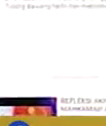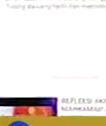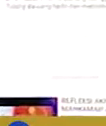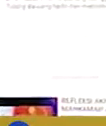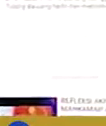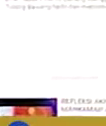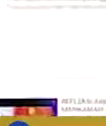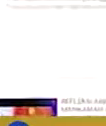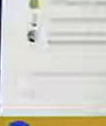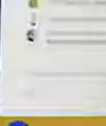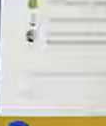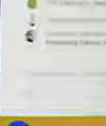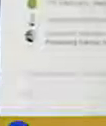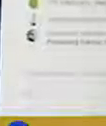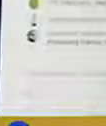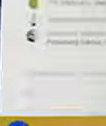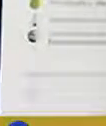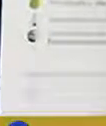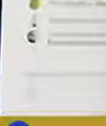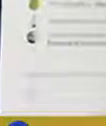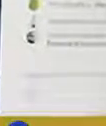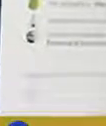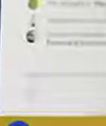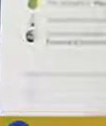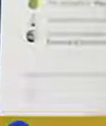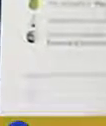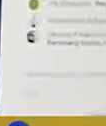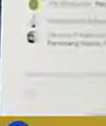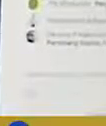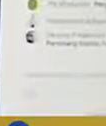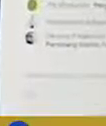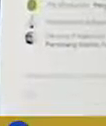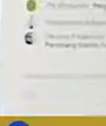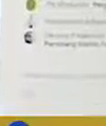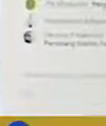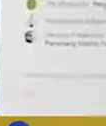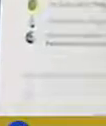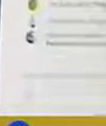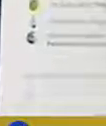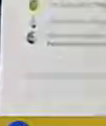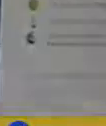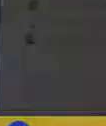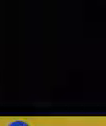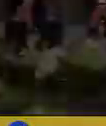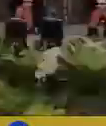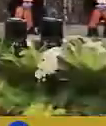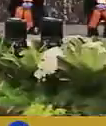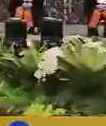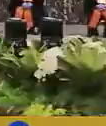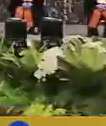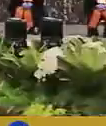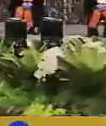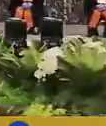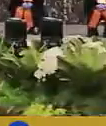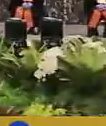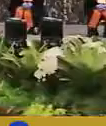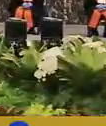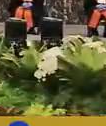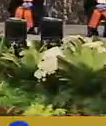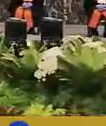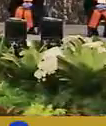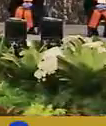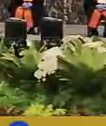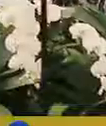di seluruh Indonesia melalui live streaming dari satuan kerja masing-masing. Ketua Mahkamah Agung